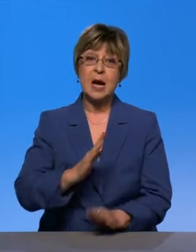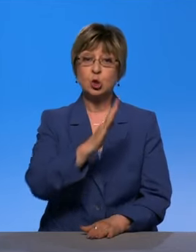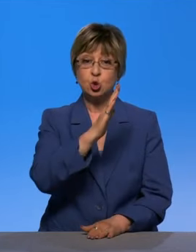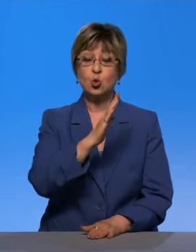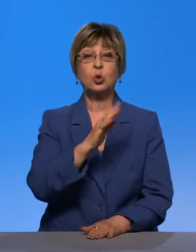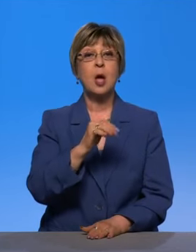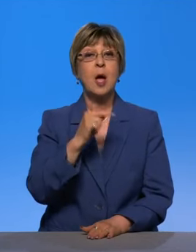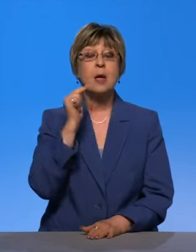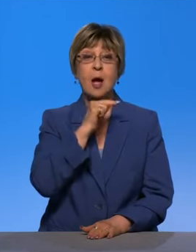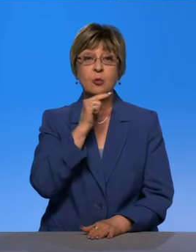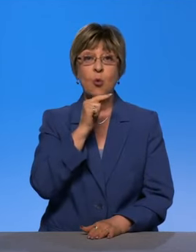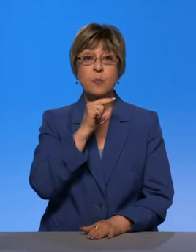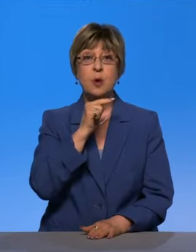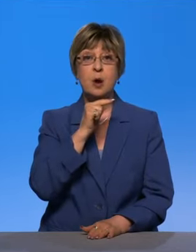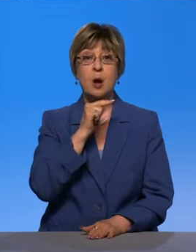на